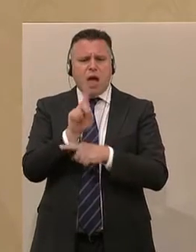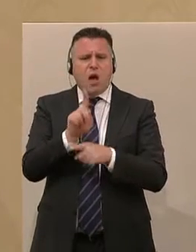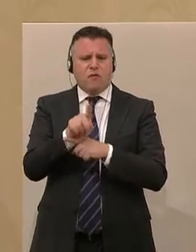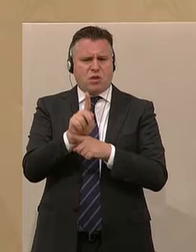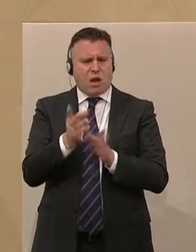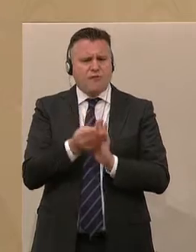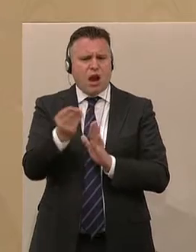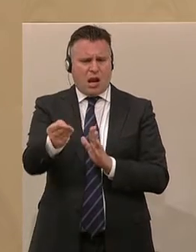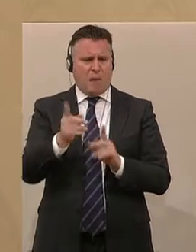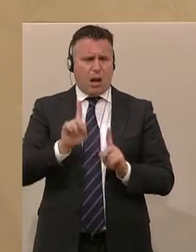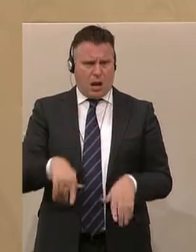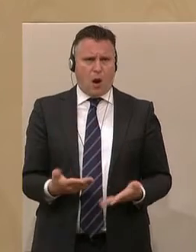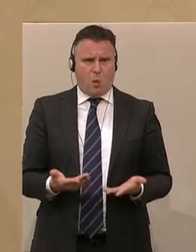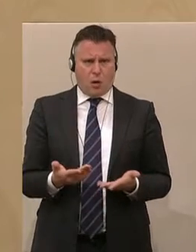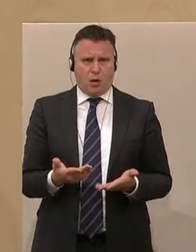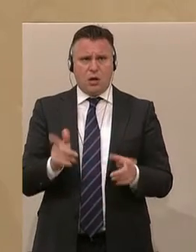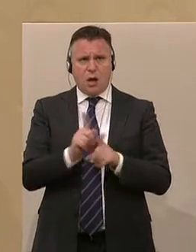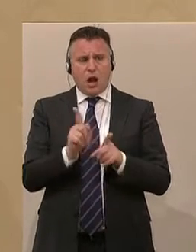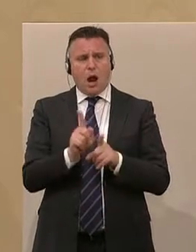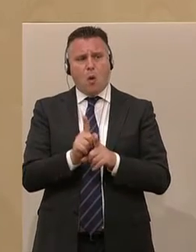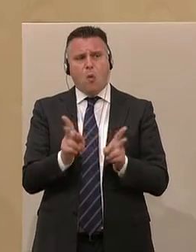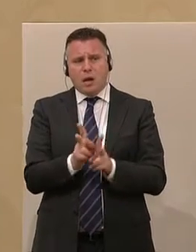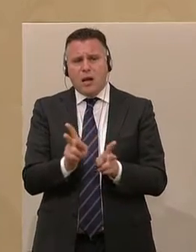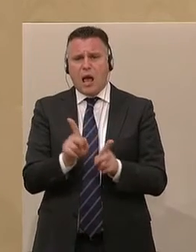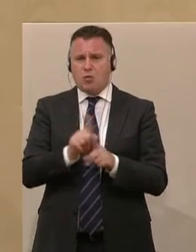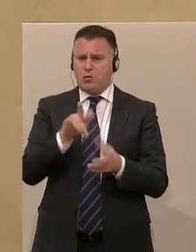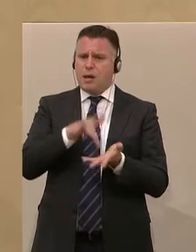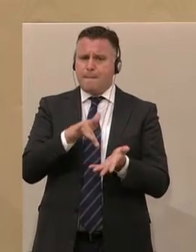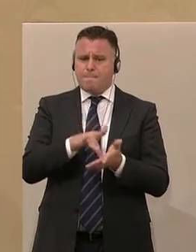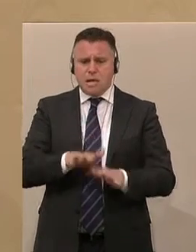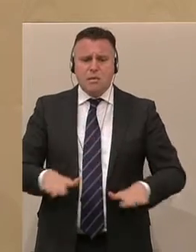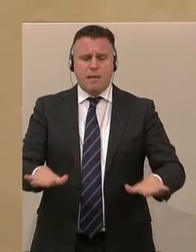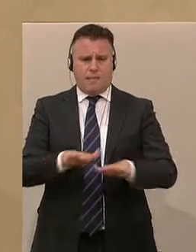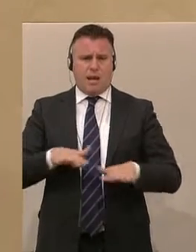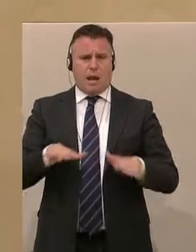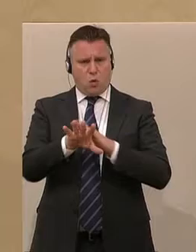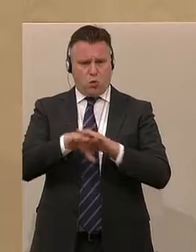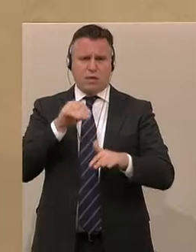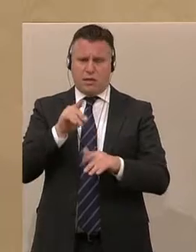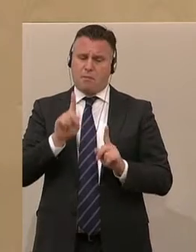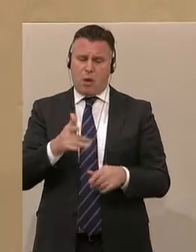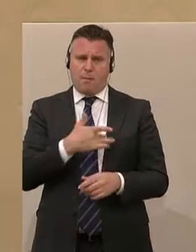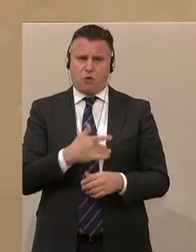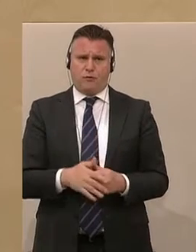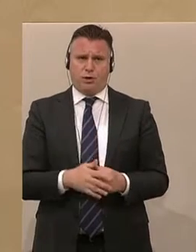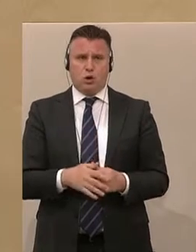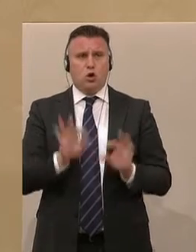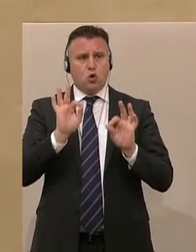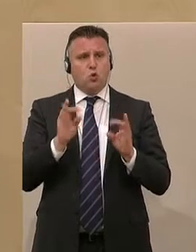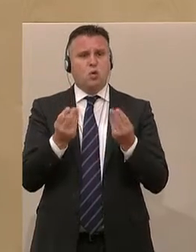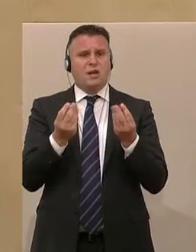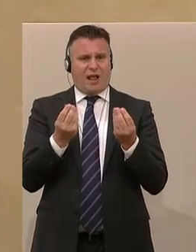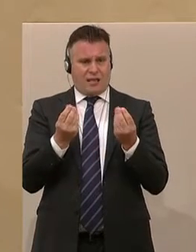Auftragsvergaben und vor allen Dingen eben für die kleine und mittelständische Unternehmerstruktur. Qualitätssicherung